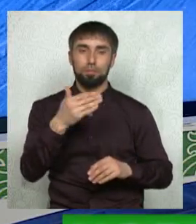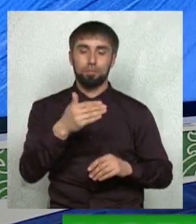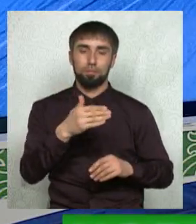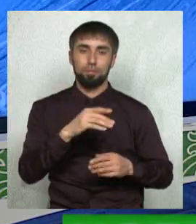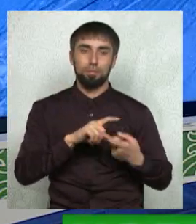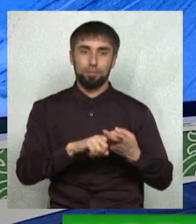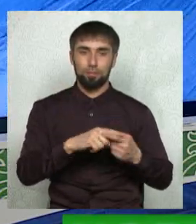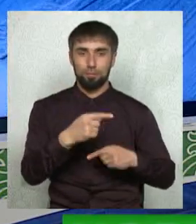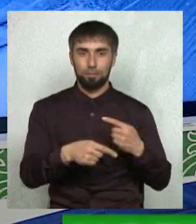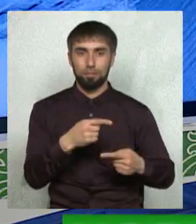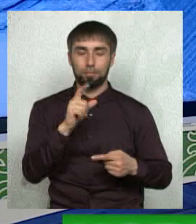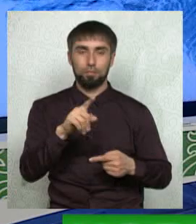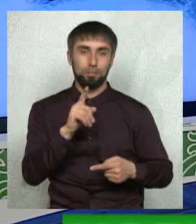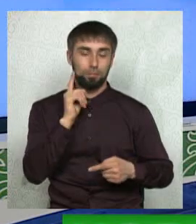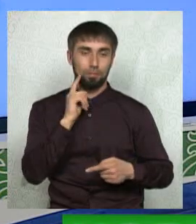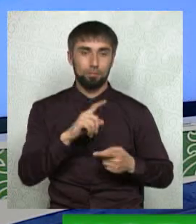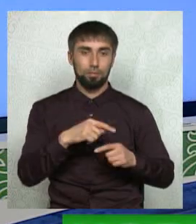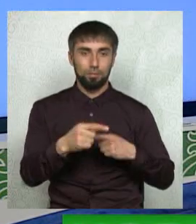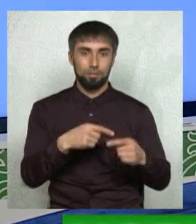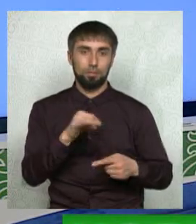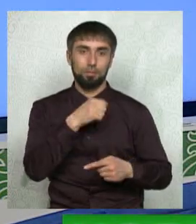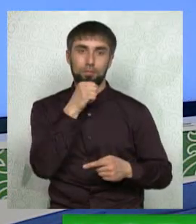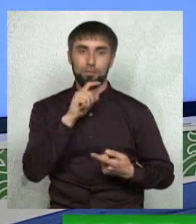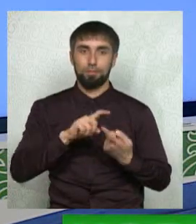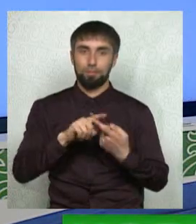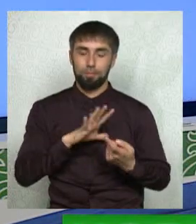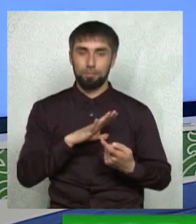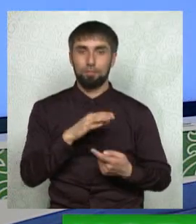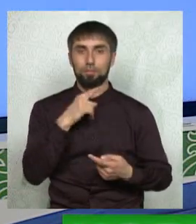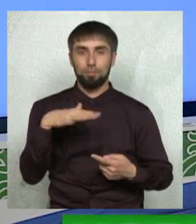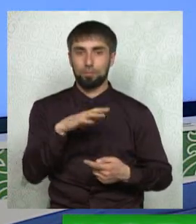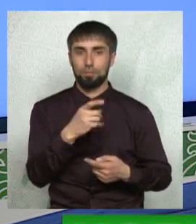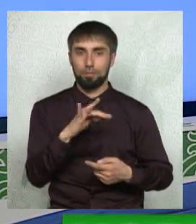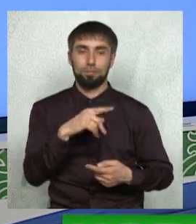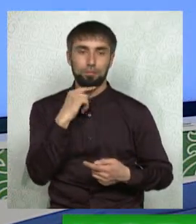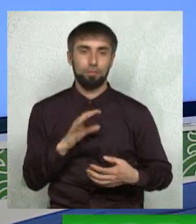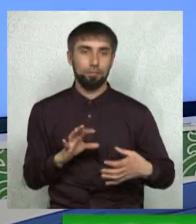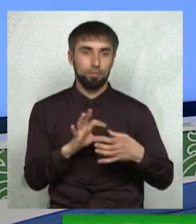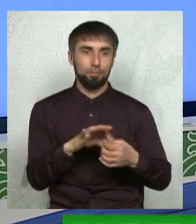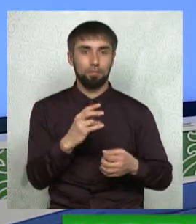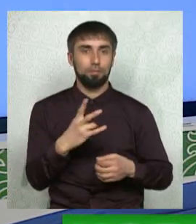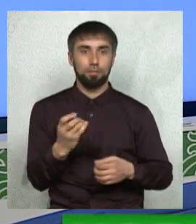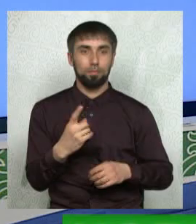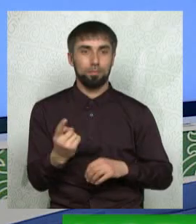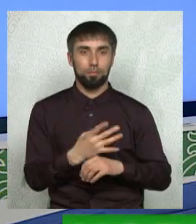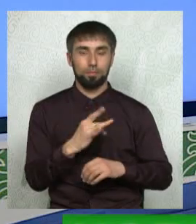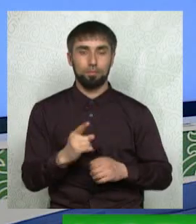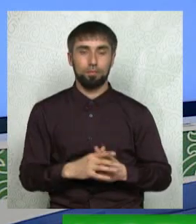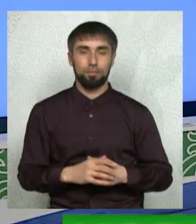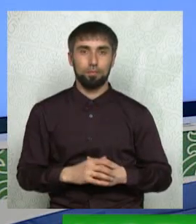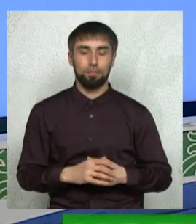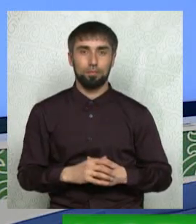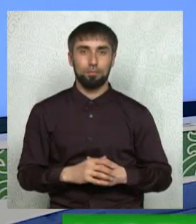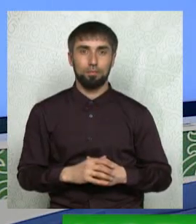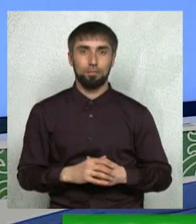на укрепление связи молодого поколения со старшими. К всероссийской акции Ингушетия присоединяется не в первый раз. Репортаж Амины